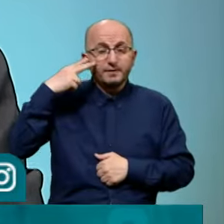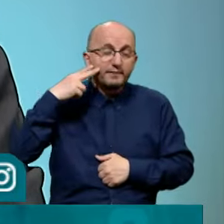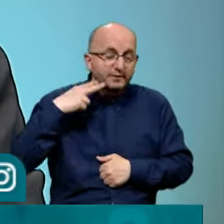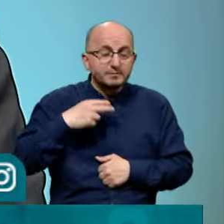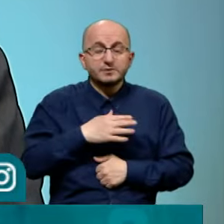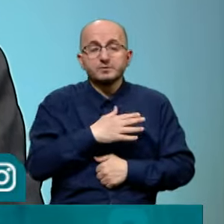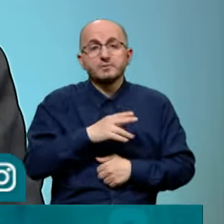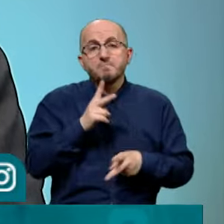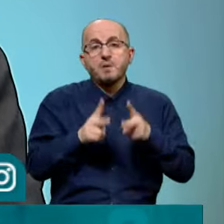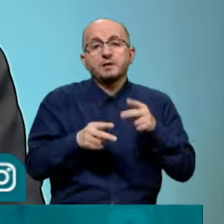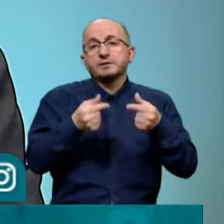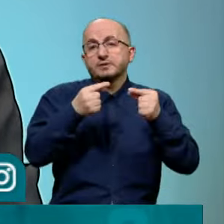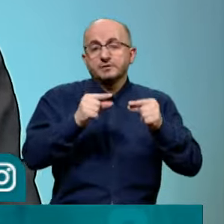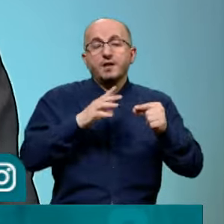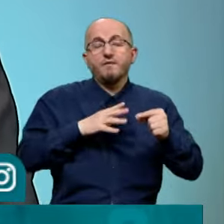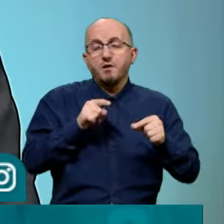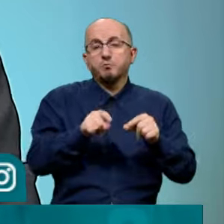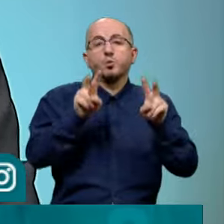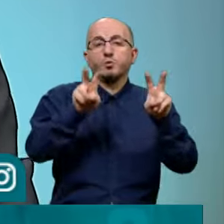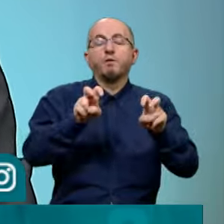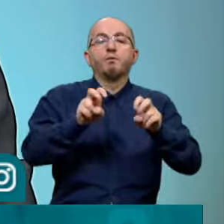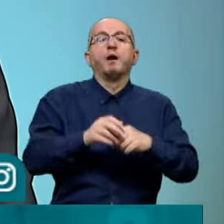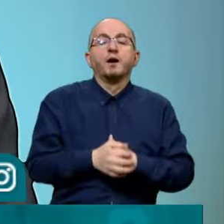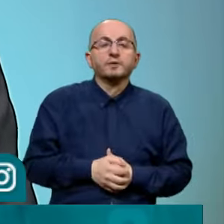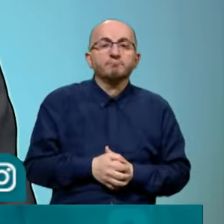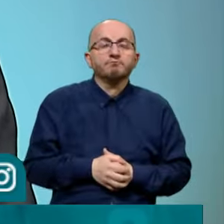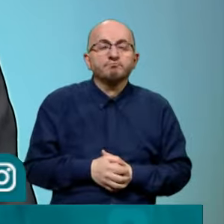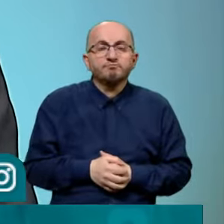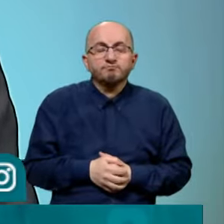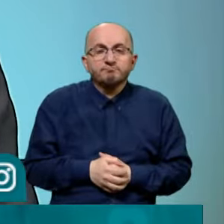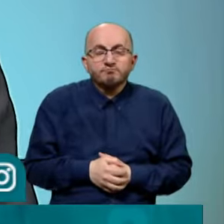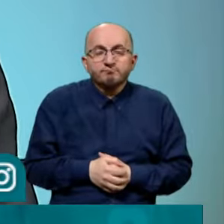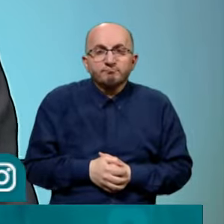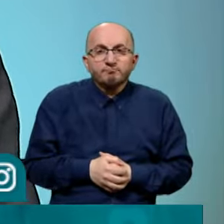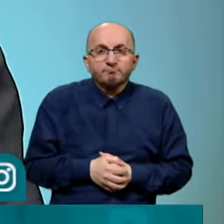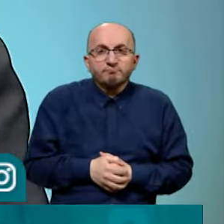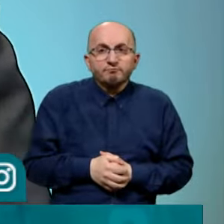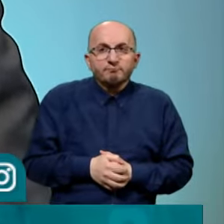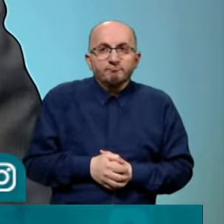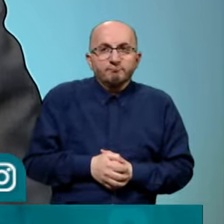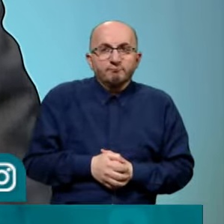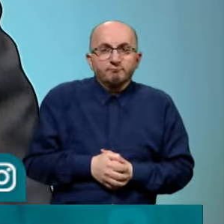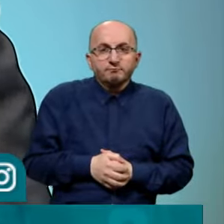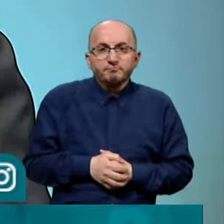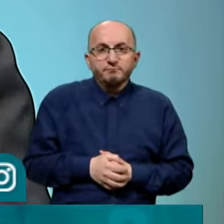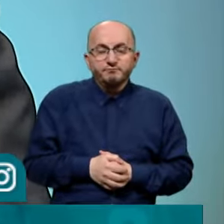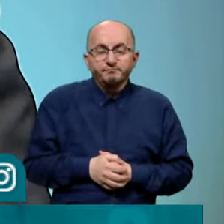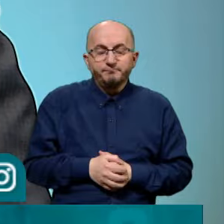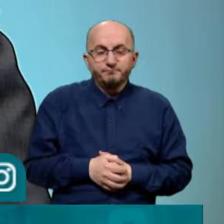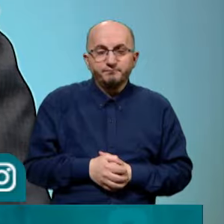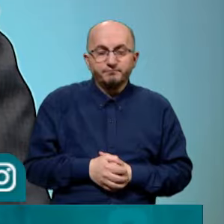bazı hadisleri var bu konuda. O da nedir? Mesela bir tanesini söyleyelim. Adi bin